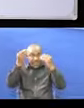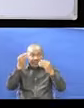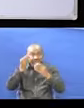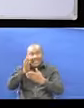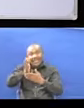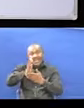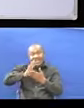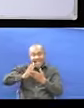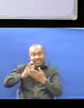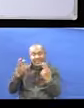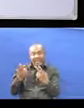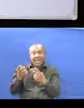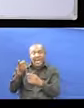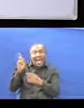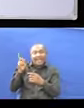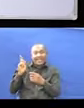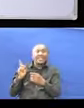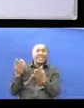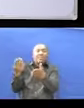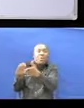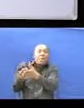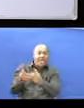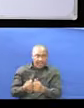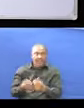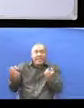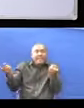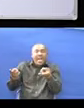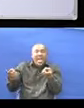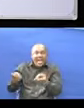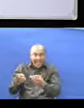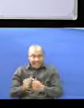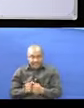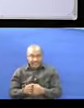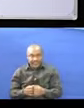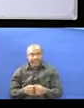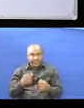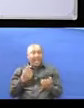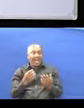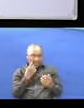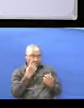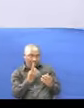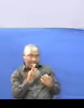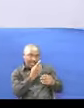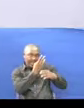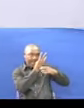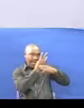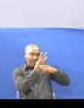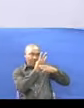asili moja. Vizuri. Hebu tuone mfano huu sasa. Umepewa tatu ya